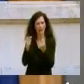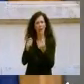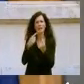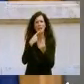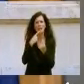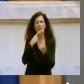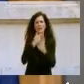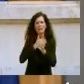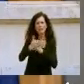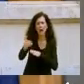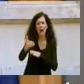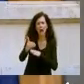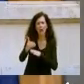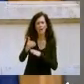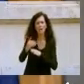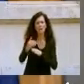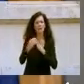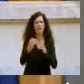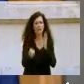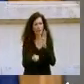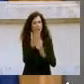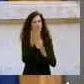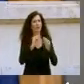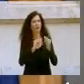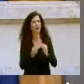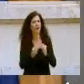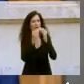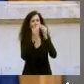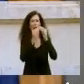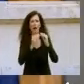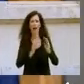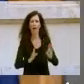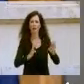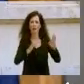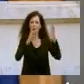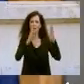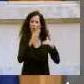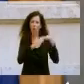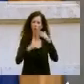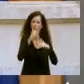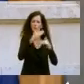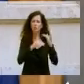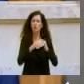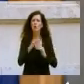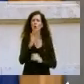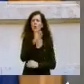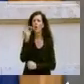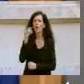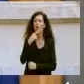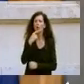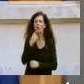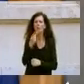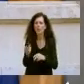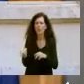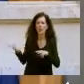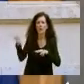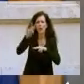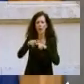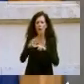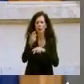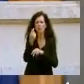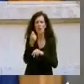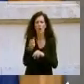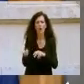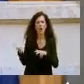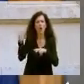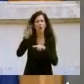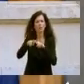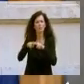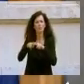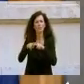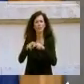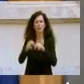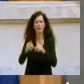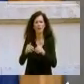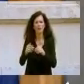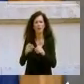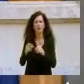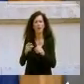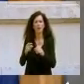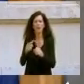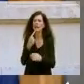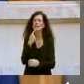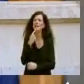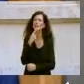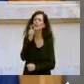oppure anche che ovviamente hanno moltiplicato i costi non coloro che oggi chi invece rimane